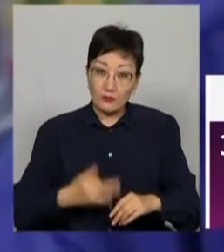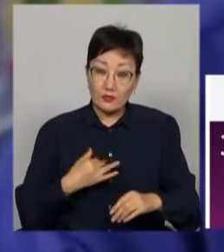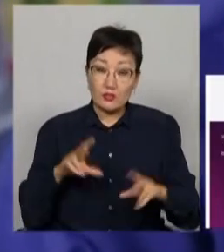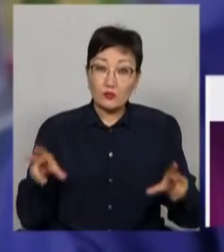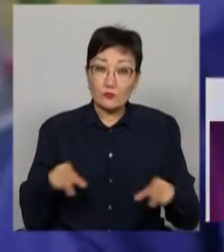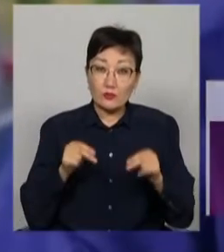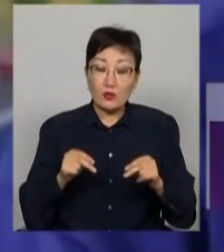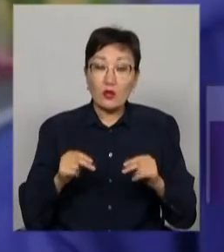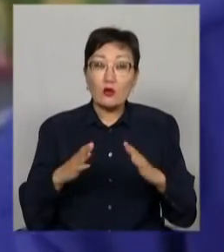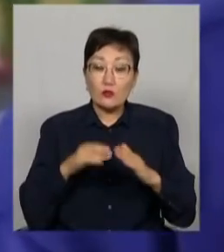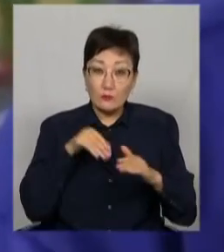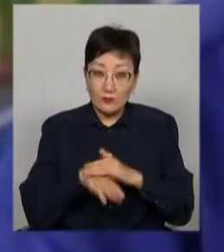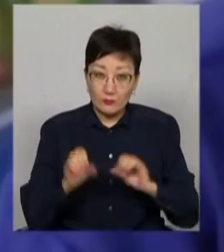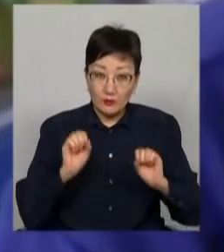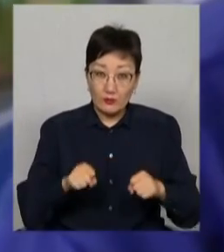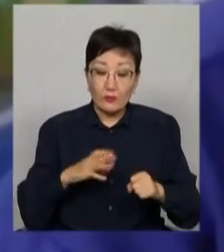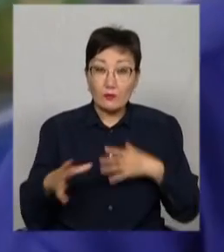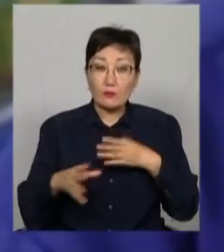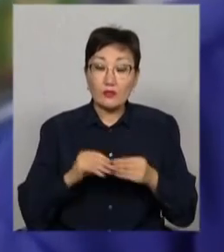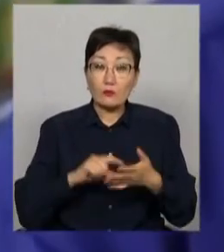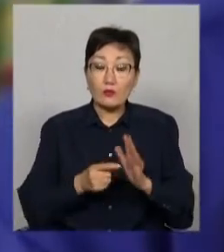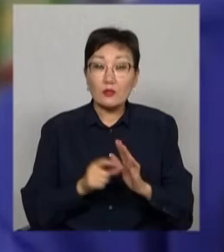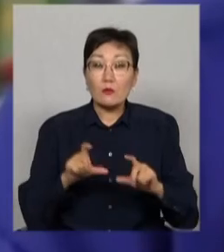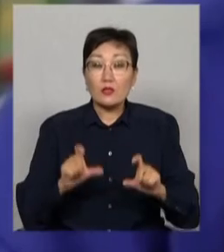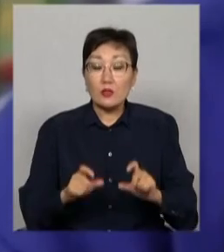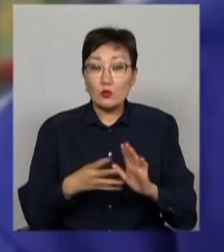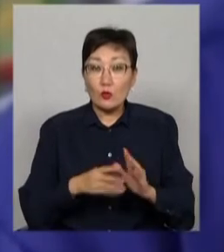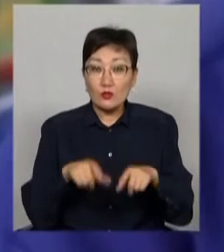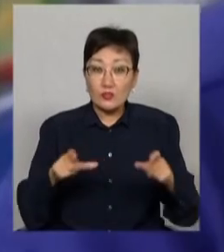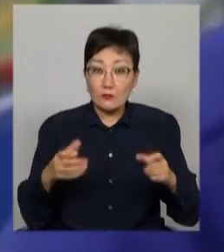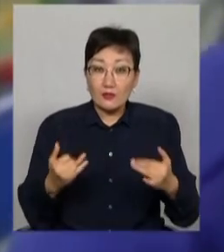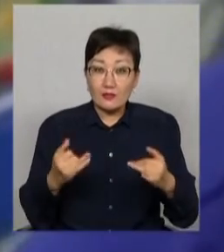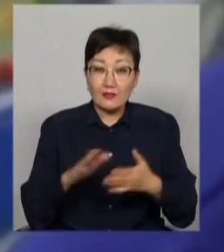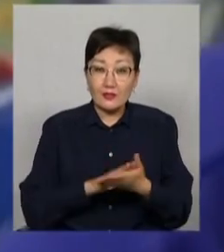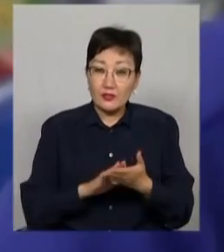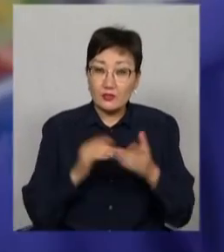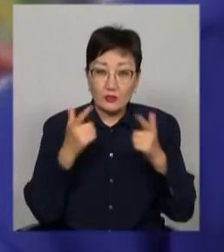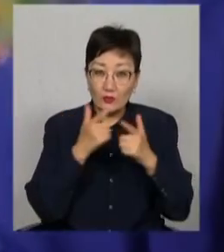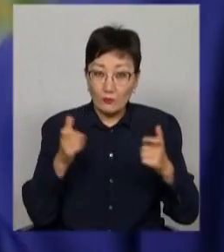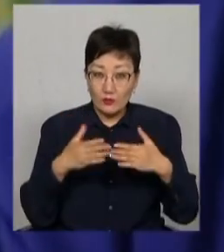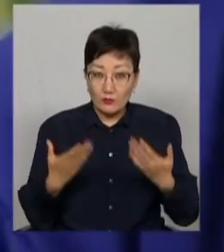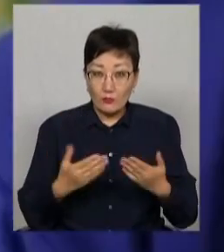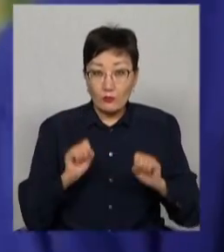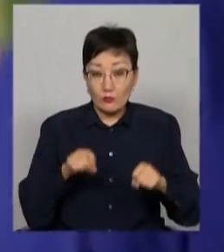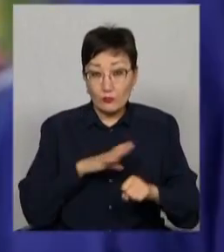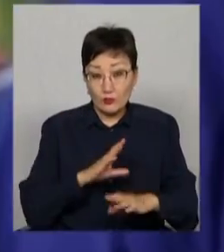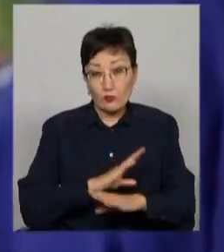абырой болғанда үйден шыға алдым. Менмен бірге бөлмеде болған 9 адам туралы әзірге еш хабар жоқ. Бәлкім қаза болғанда шығар.